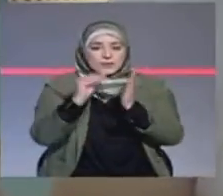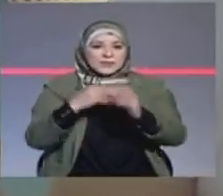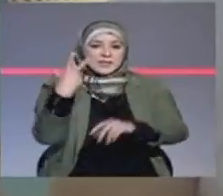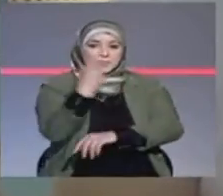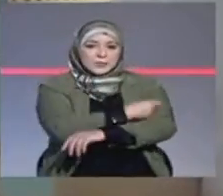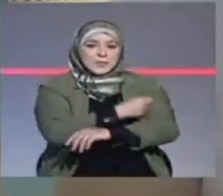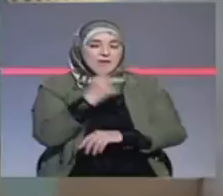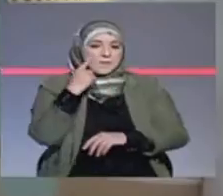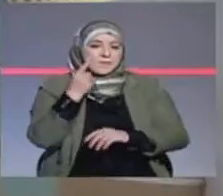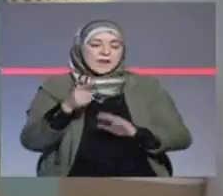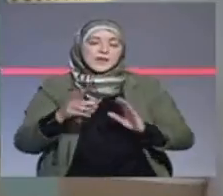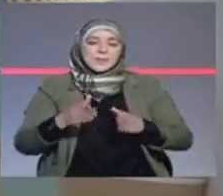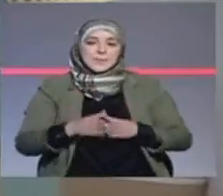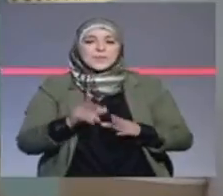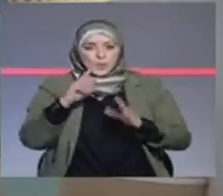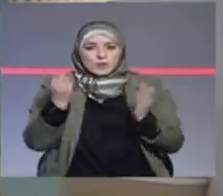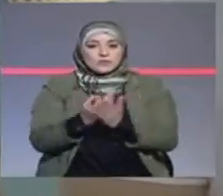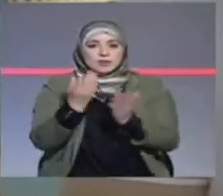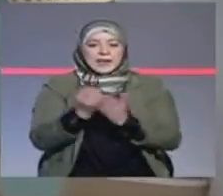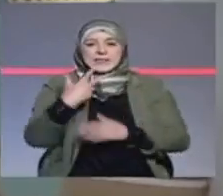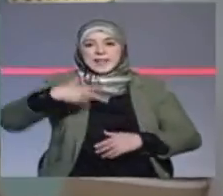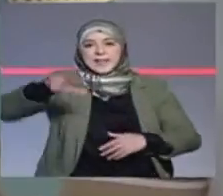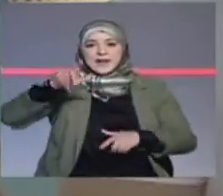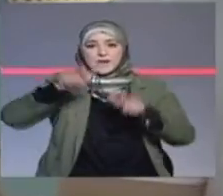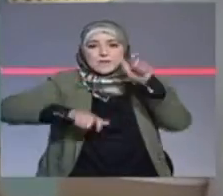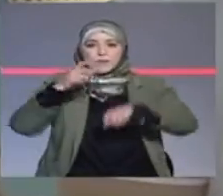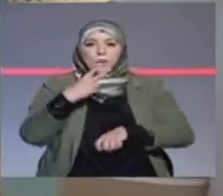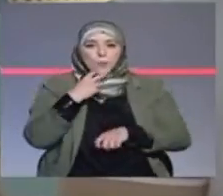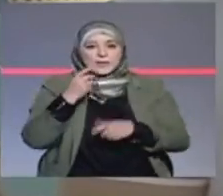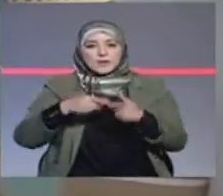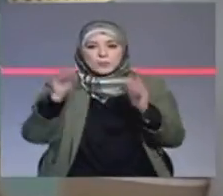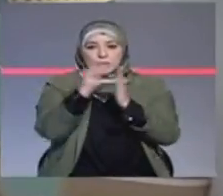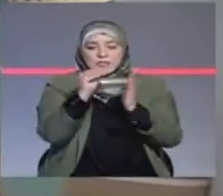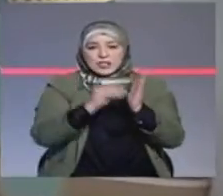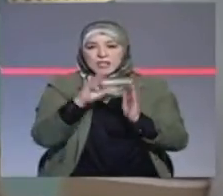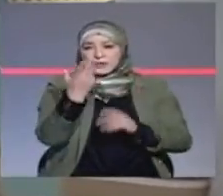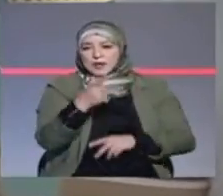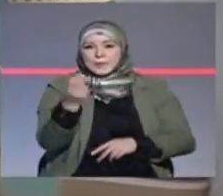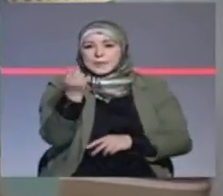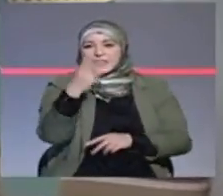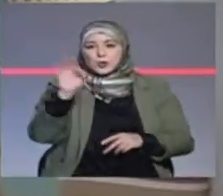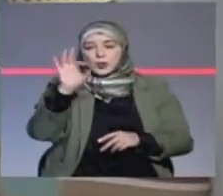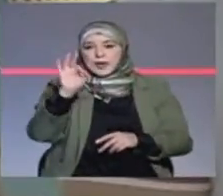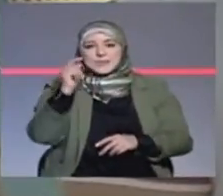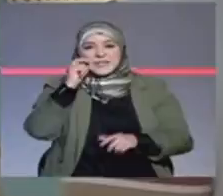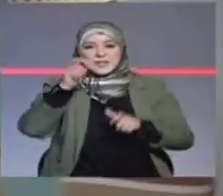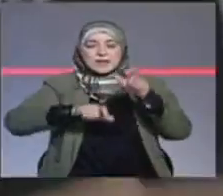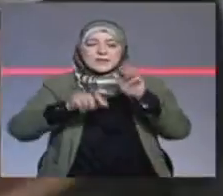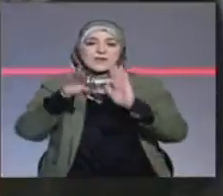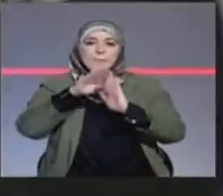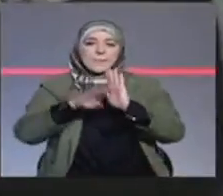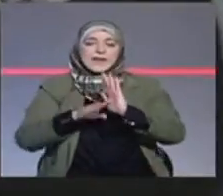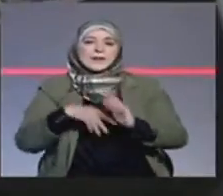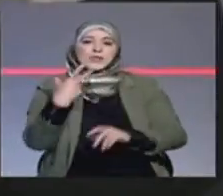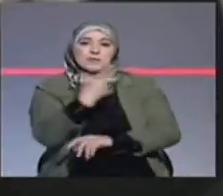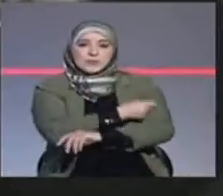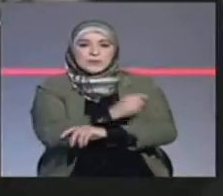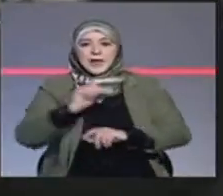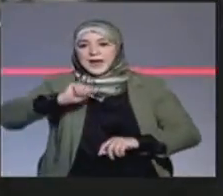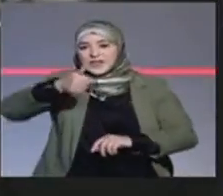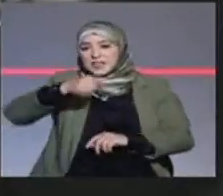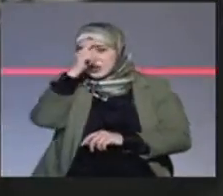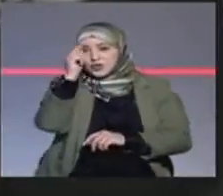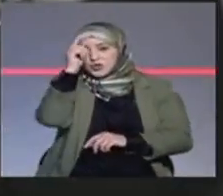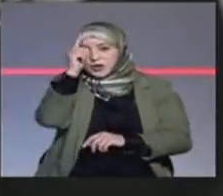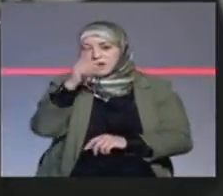إيفاكس بوينتين. حسسنا 3,000 مواطن وسجلنا قرابة 250 في منظومة إيفاكس بوينتين. غدا إن شاء